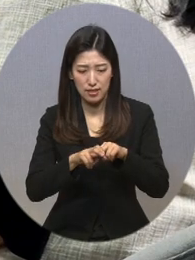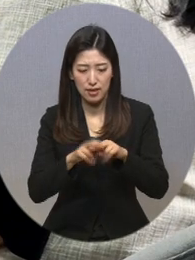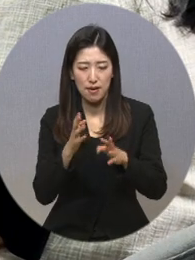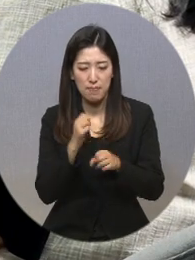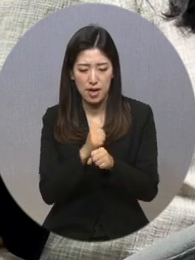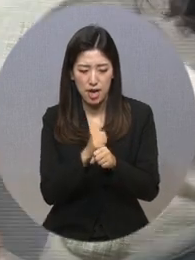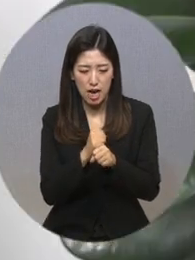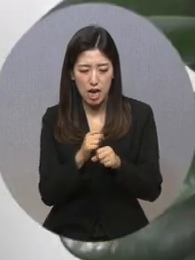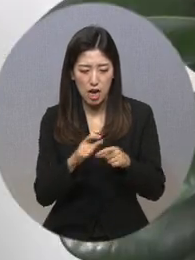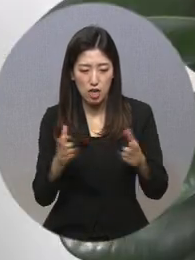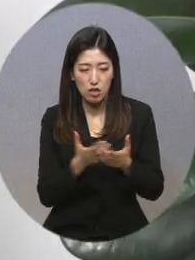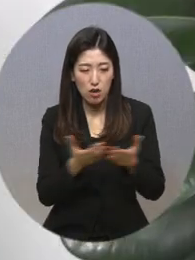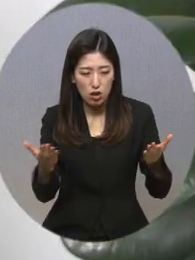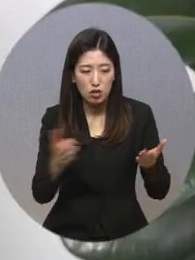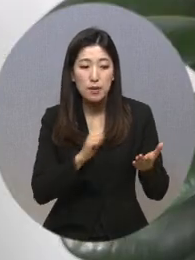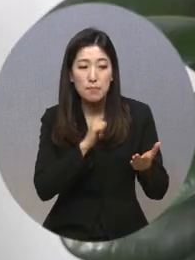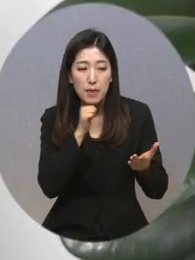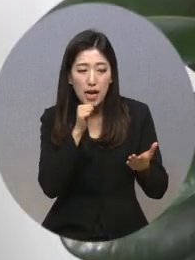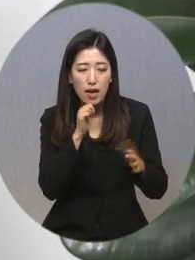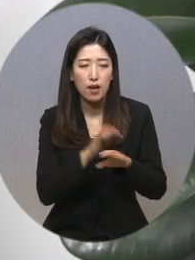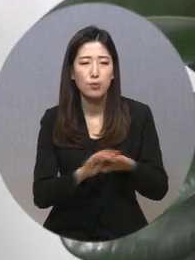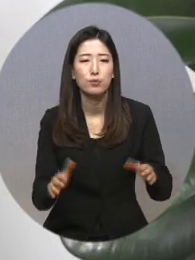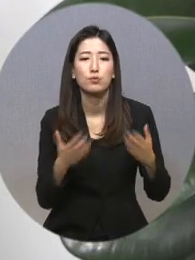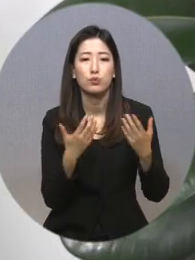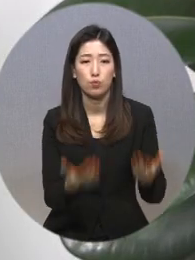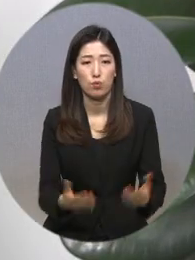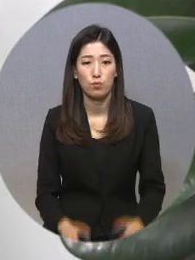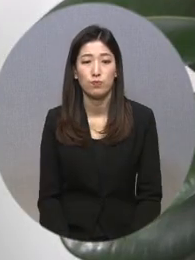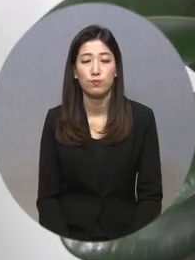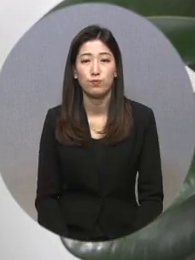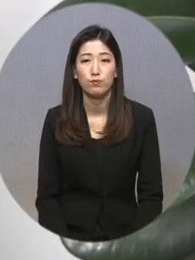실패하다고 생각합니다. 거리의 곳곳을 다니다